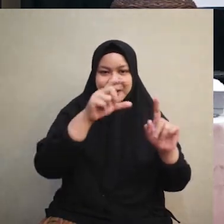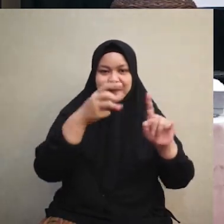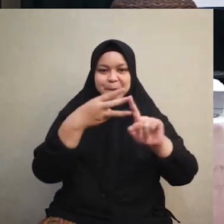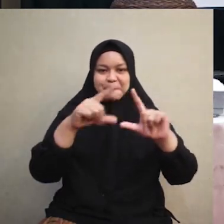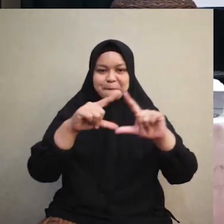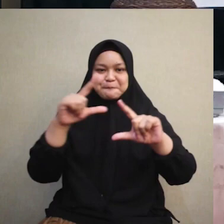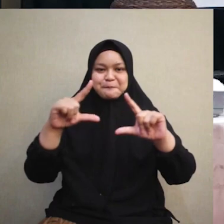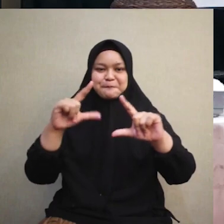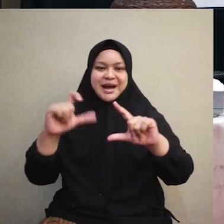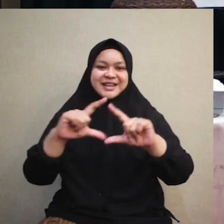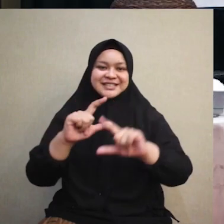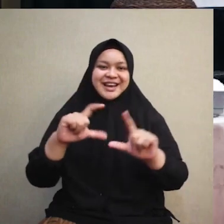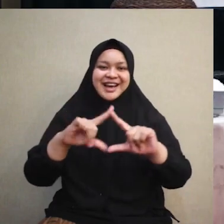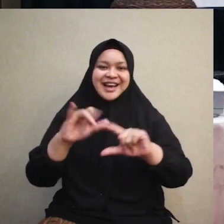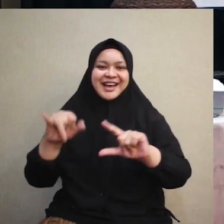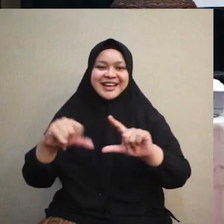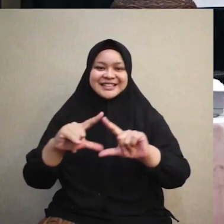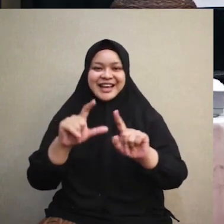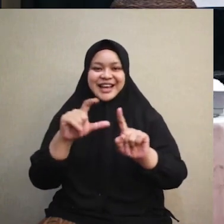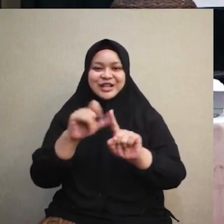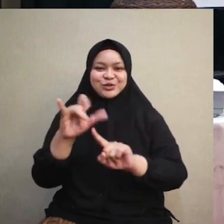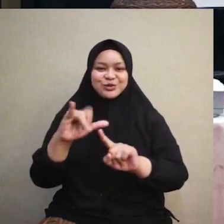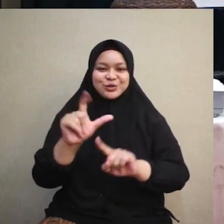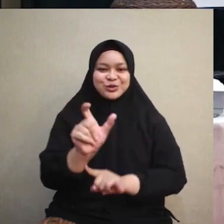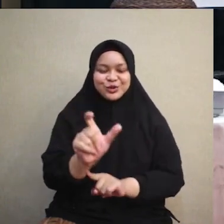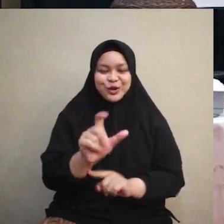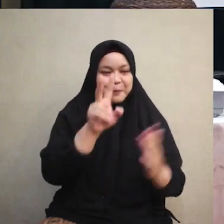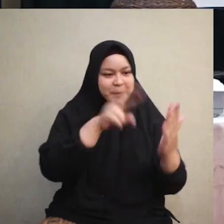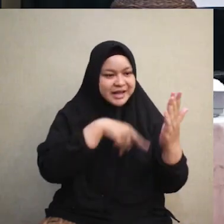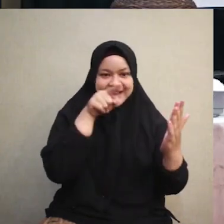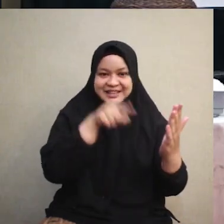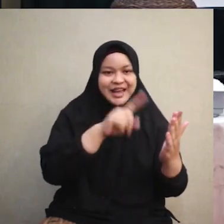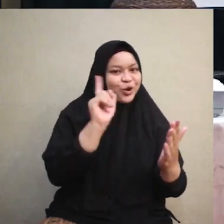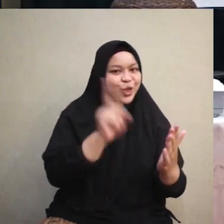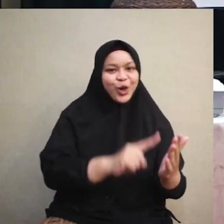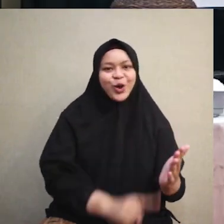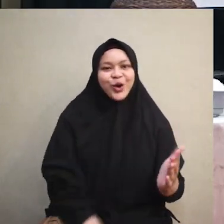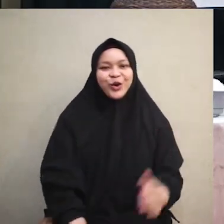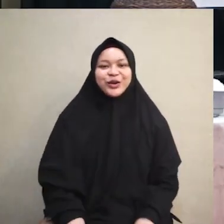ada gunanya senjata kalau tidak dibaca oke